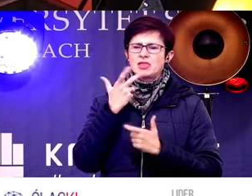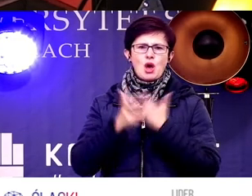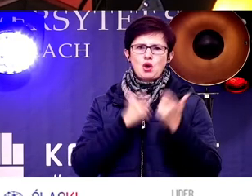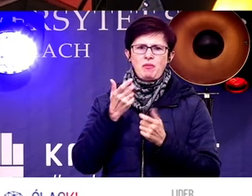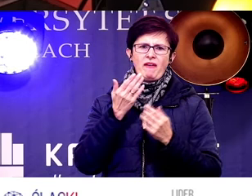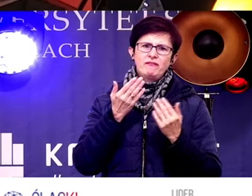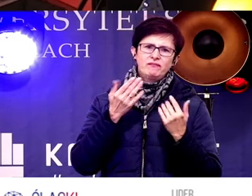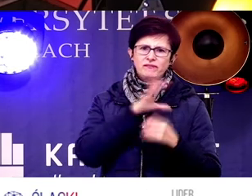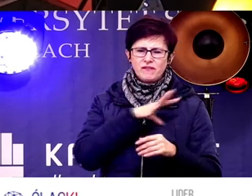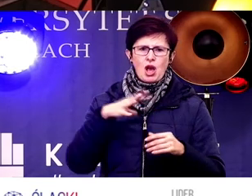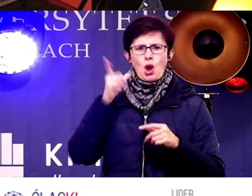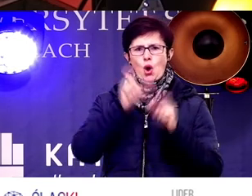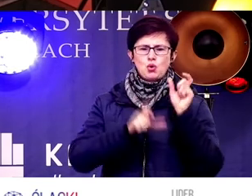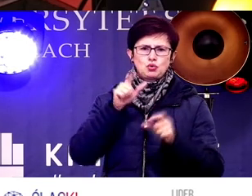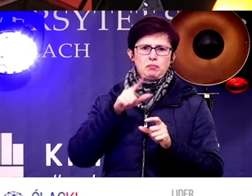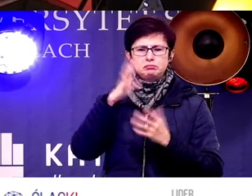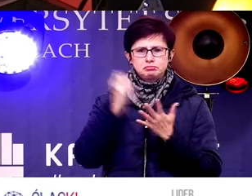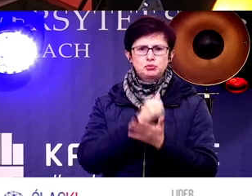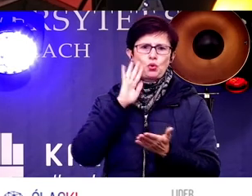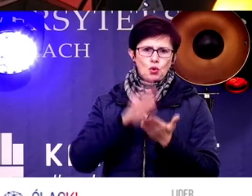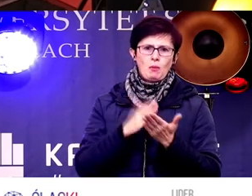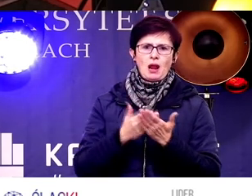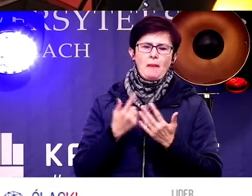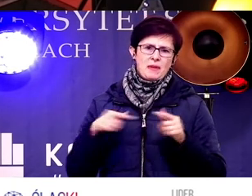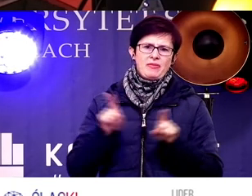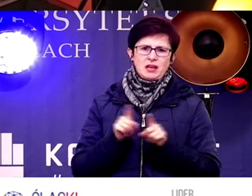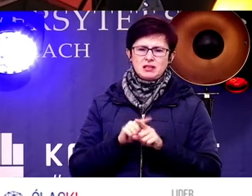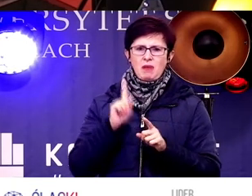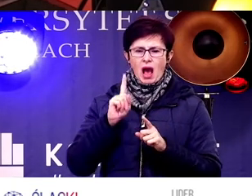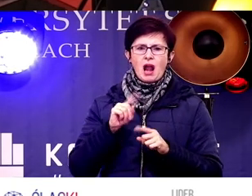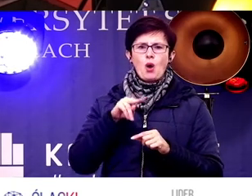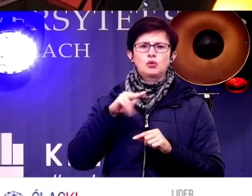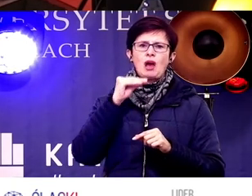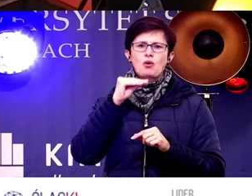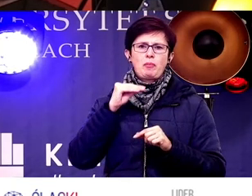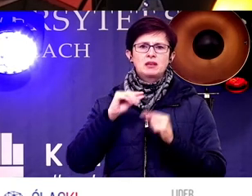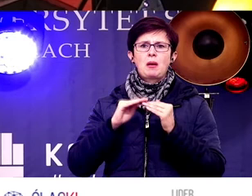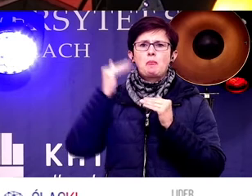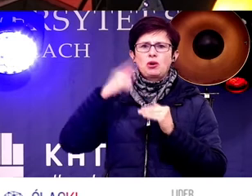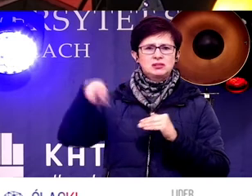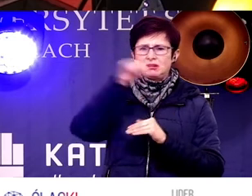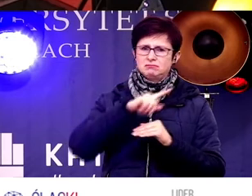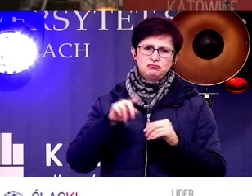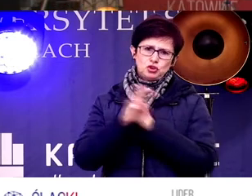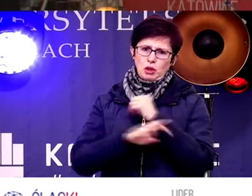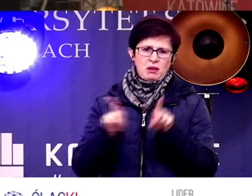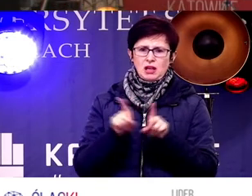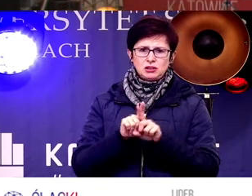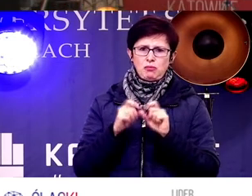osób bierze urlopy, więc to jest taki moment, kiedy jest chwila oddechu. Ale nie wszędzie, poza krajami Unii już tak nie jest. Dziękuję